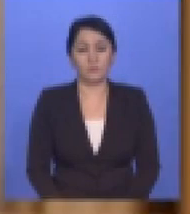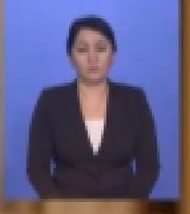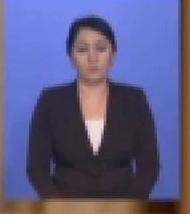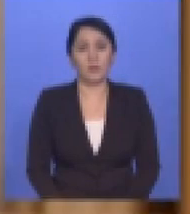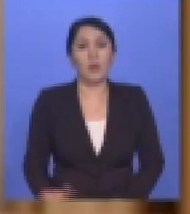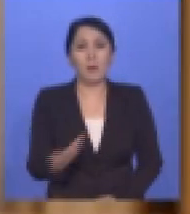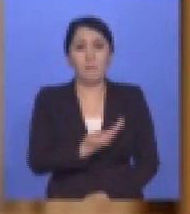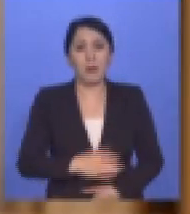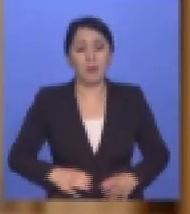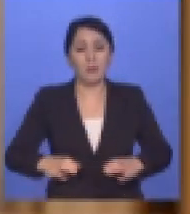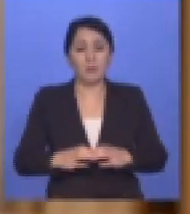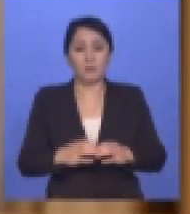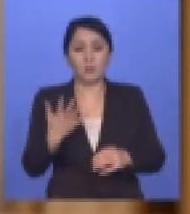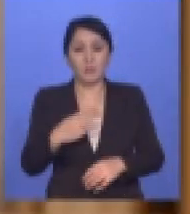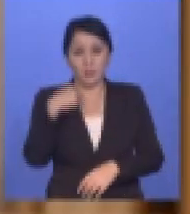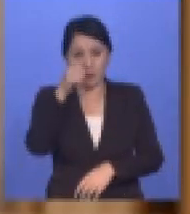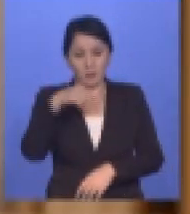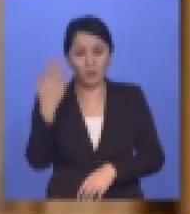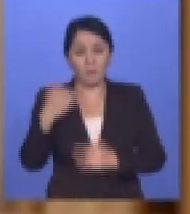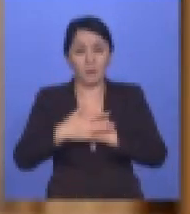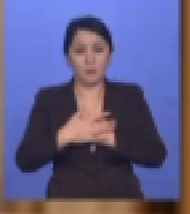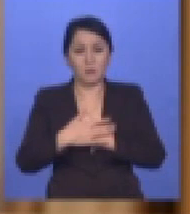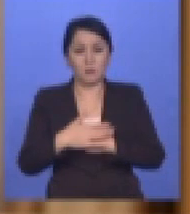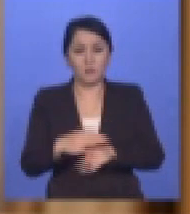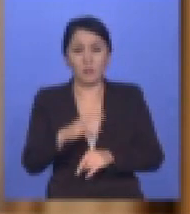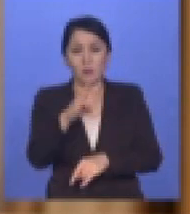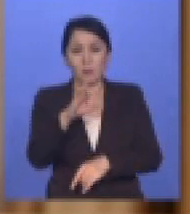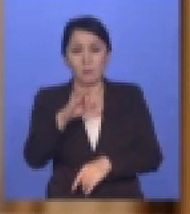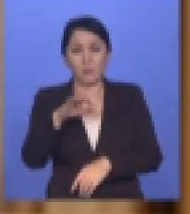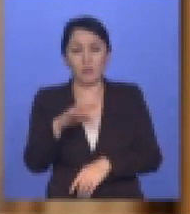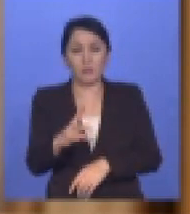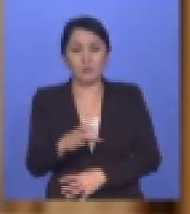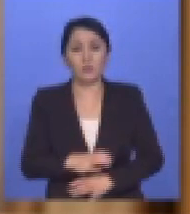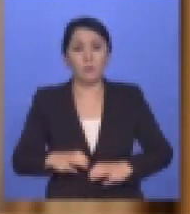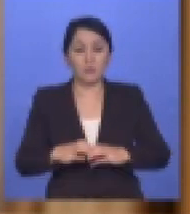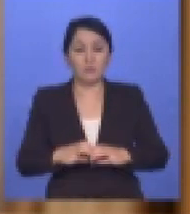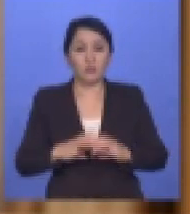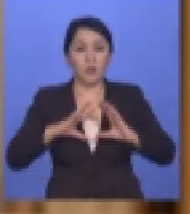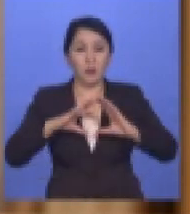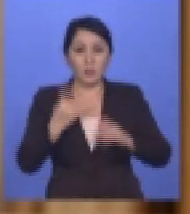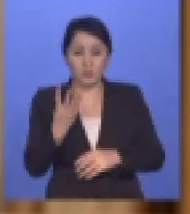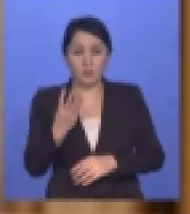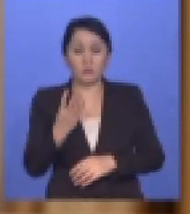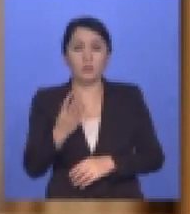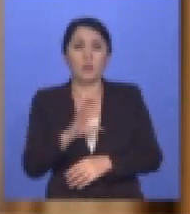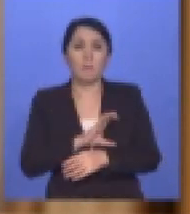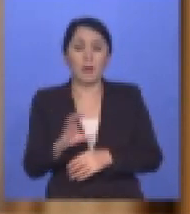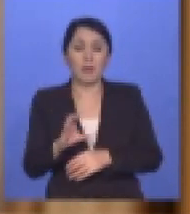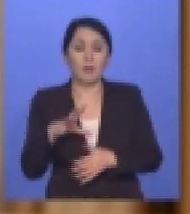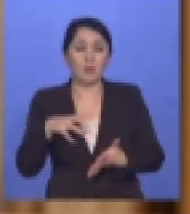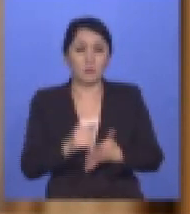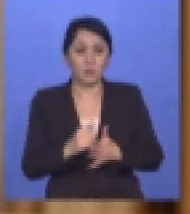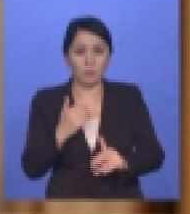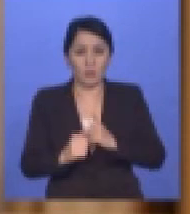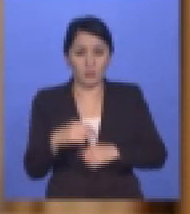моя компания была создана 50 лет назад располагается неподалеку от Милана лишь четыре компании в мире занимаются изготовлением кормовых дрожжей Мы каждый год